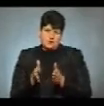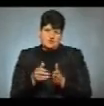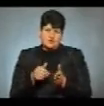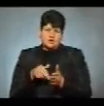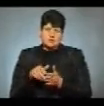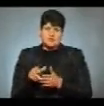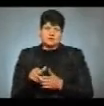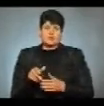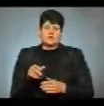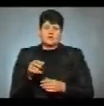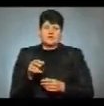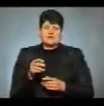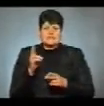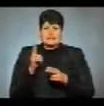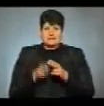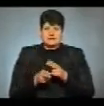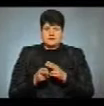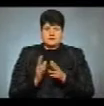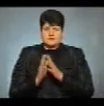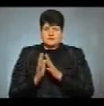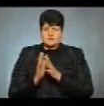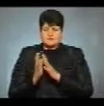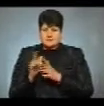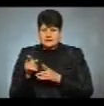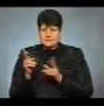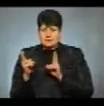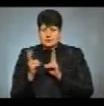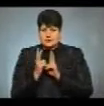до Лепи. Це край терену, і там ми зустріли